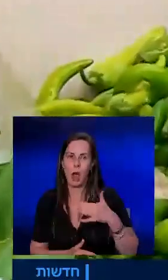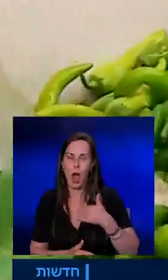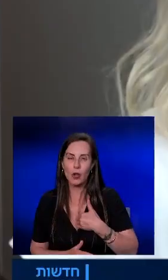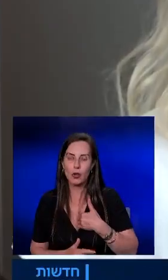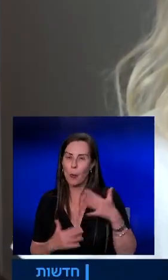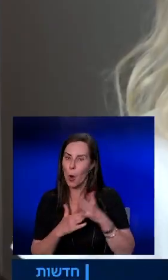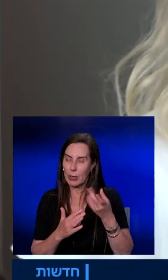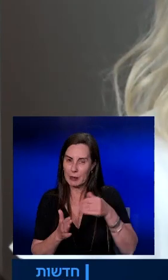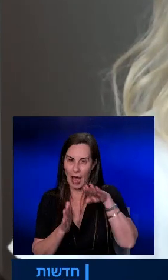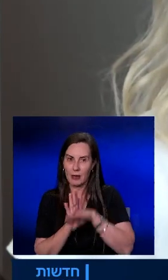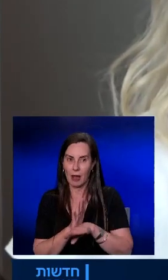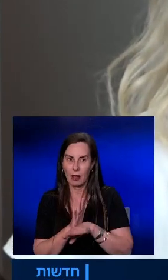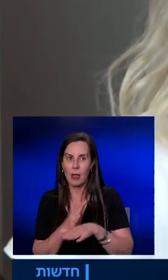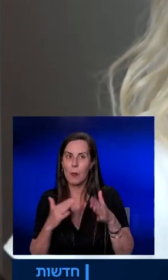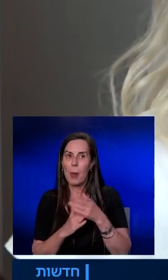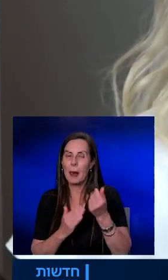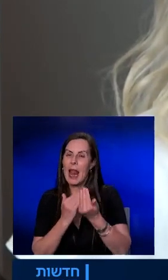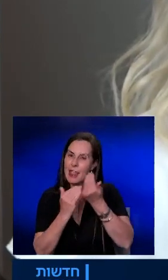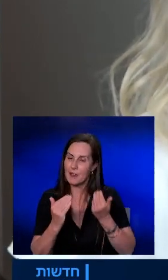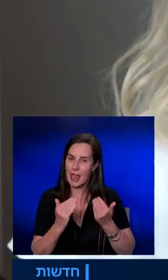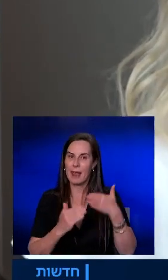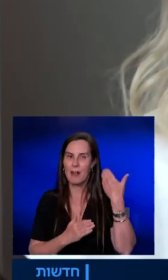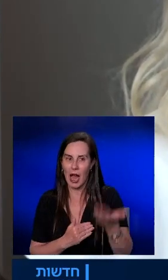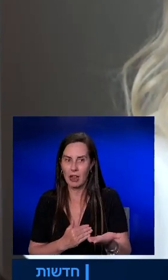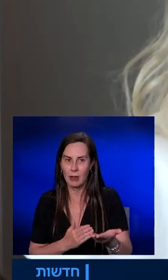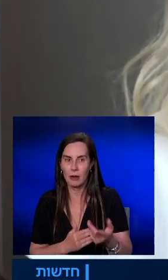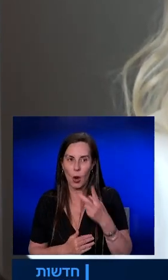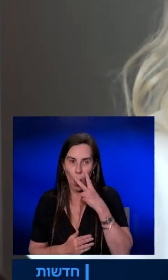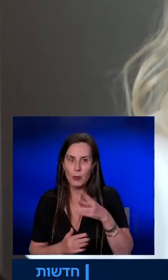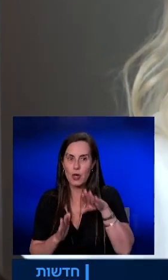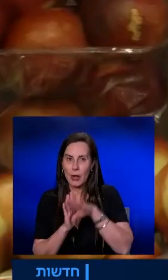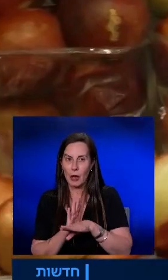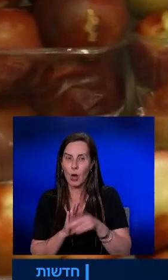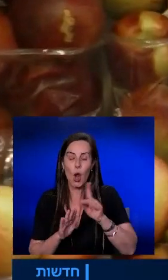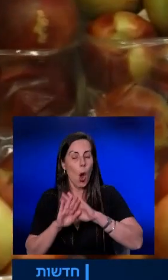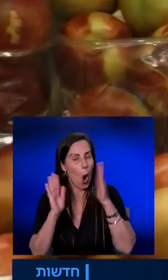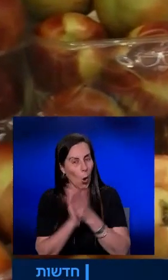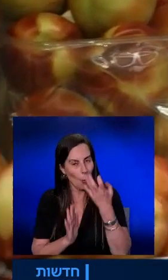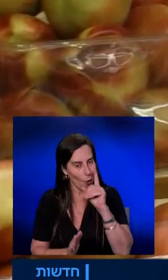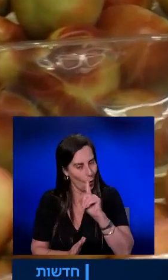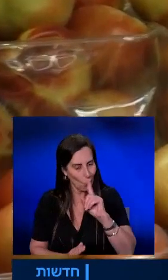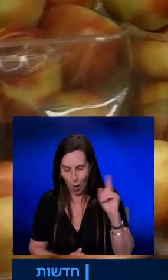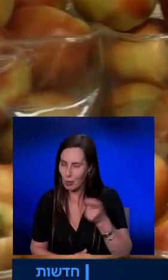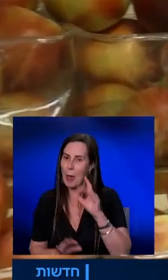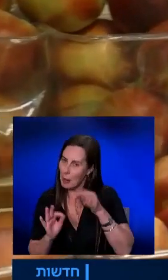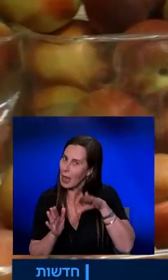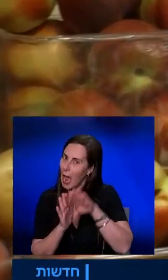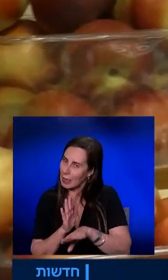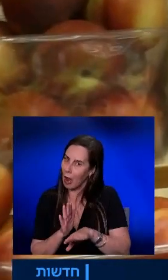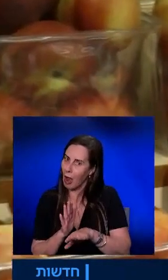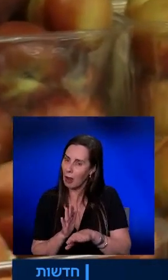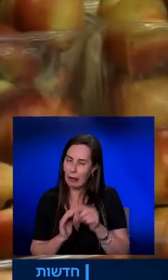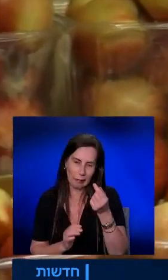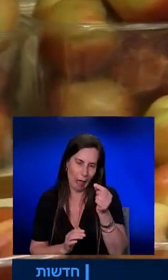את ההנחות ובודקים את המחירים לפני ואחרי, אנחנו רואים שההנחה היא לא על כל הפירות והירקות, היא באמת הנחה יחסית